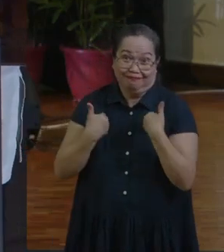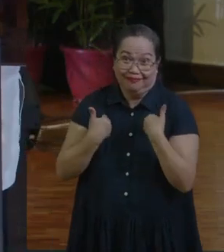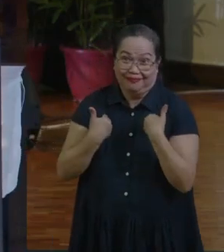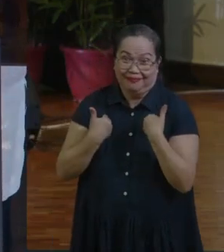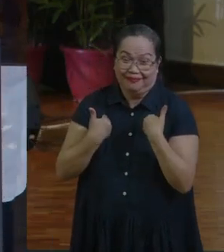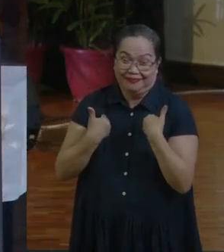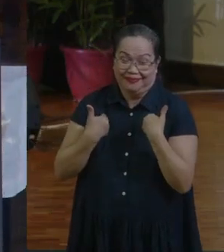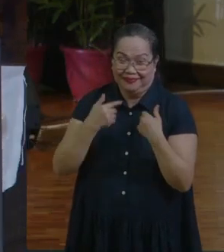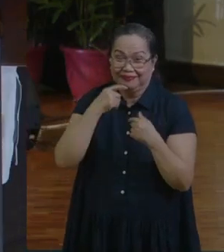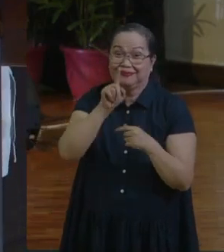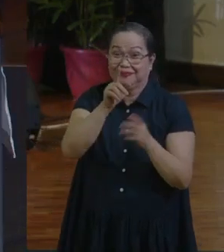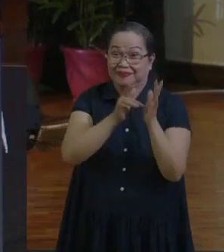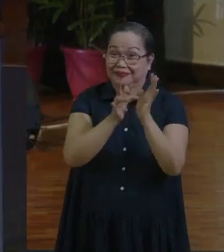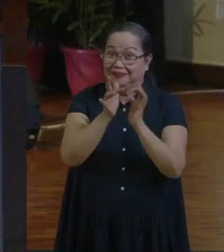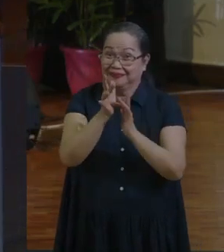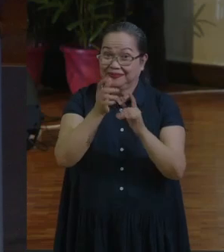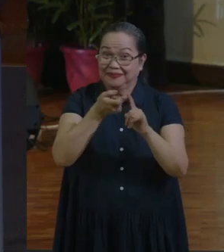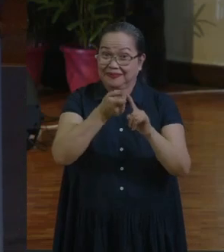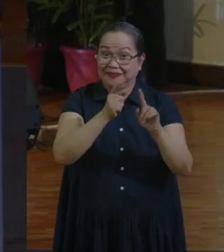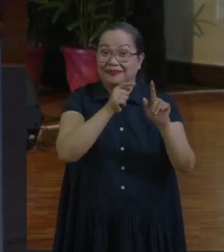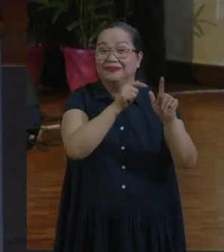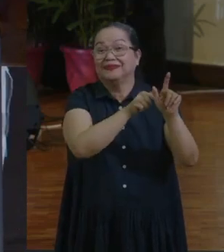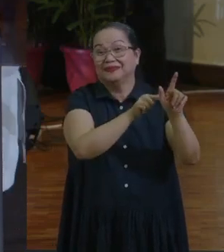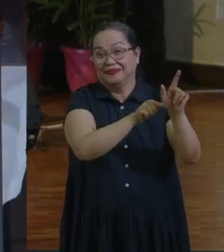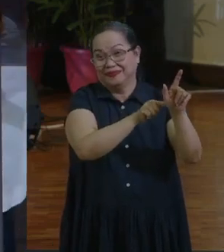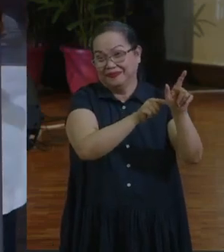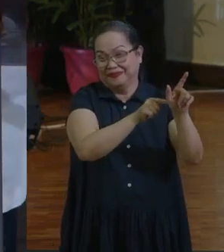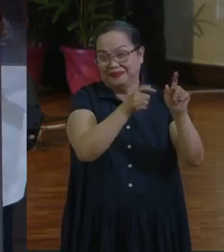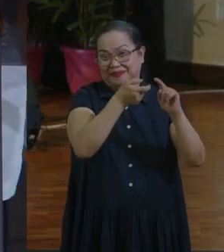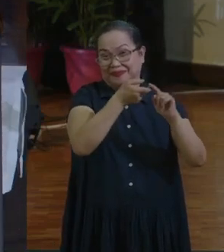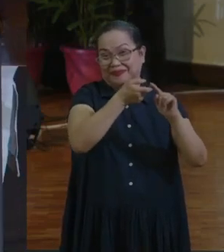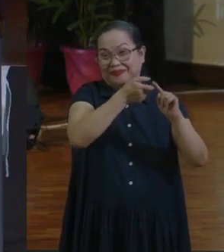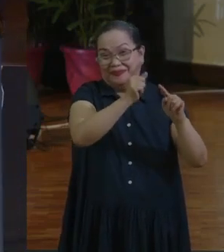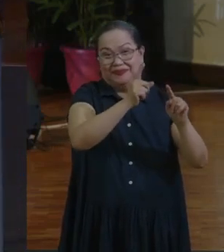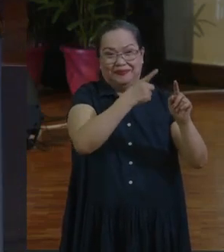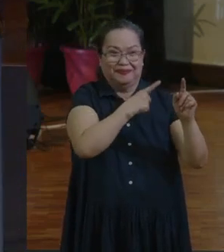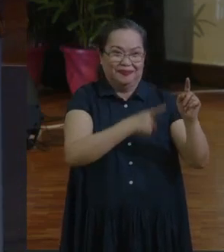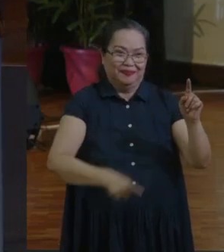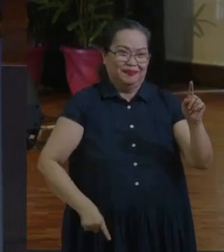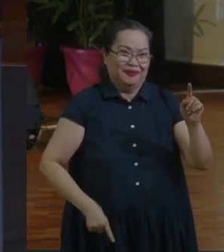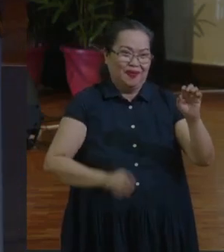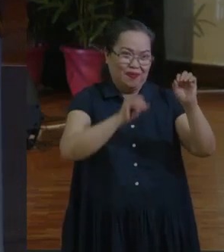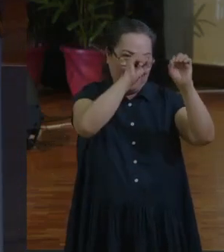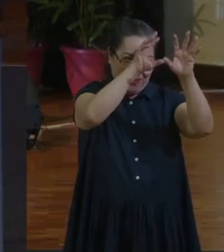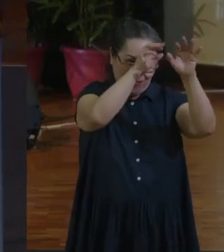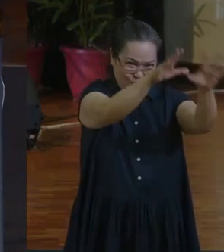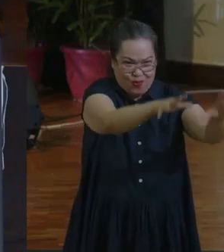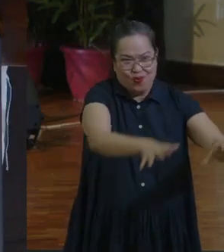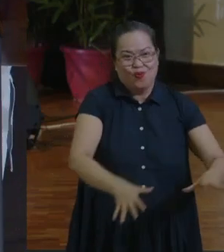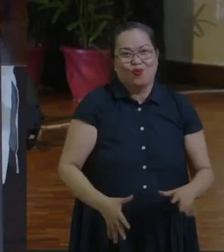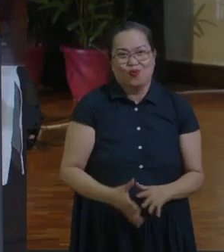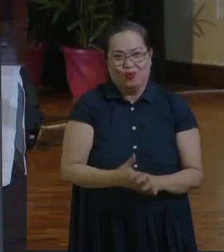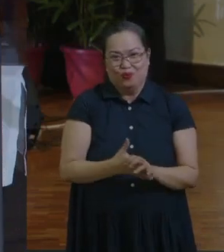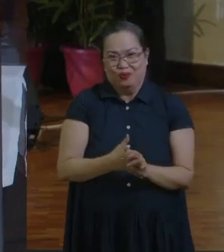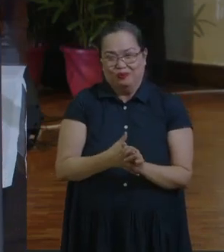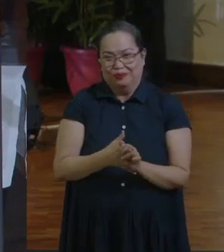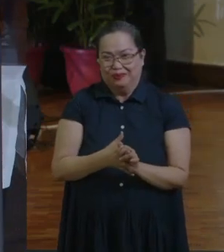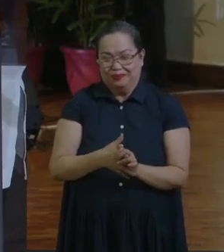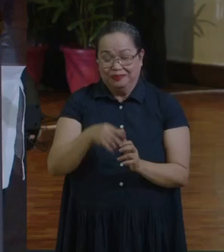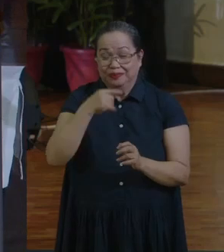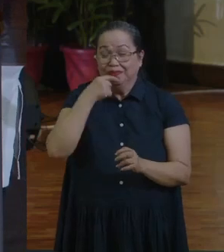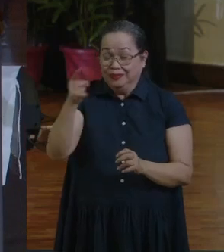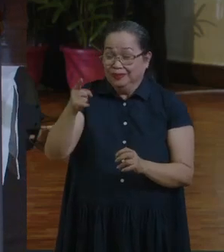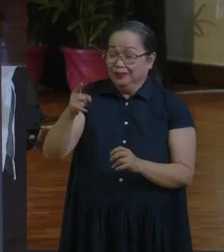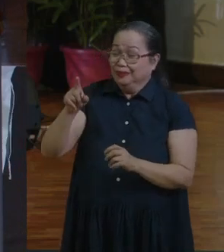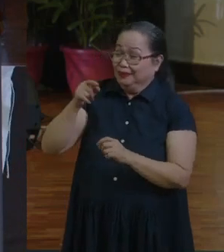Ang sabi niya doon sa mga disciple ni John, verse 22. And he answered them, go and tell John what you have